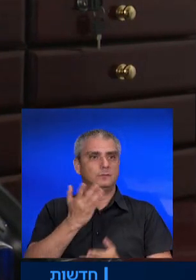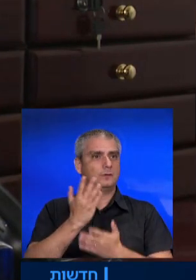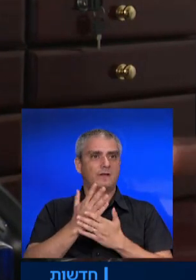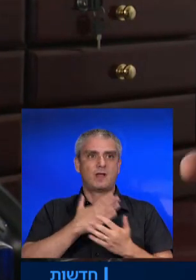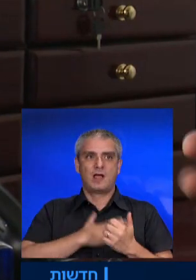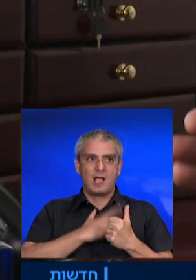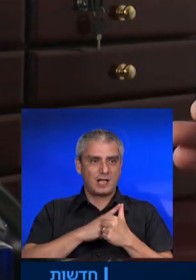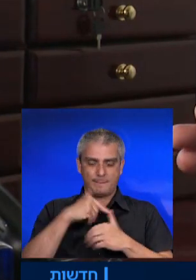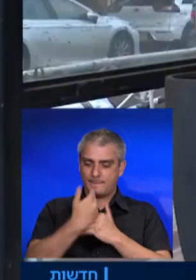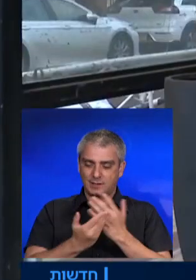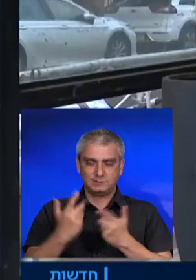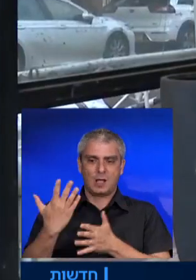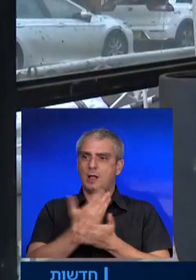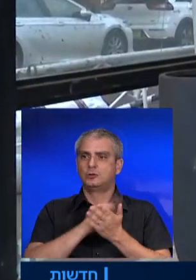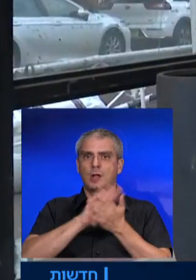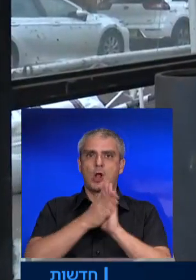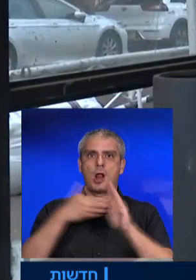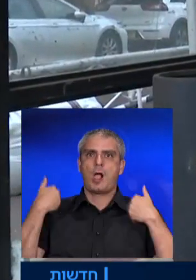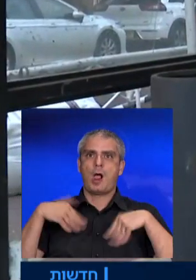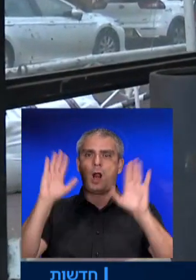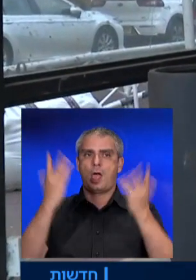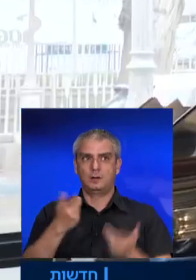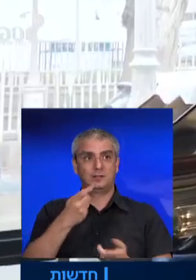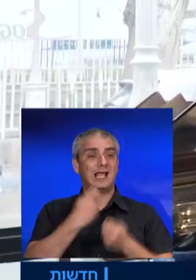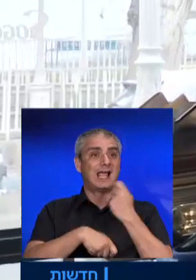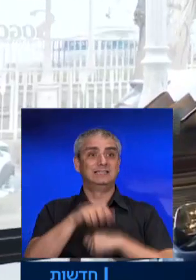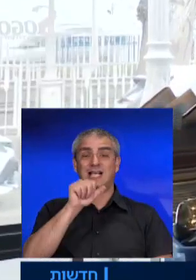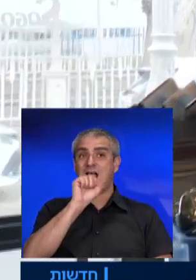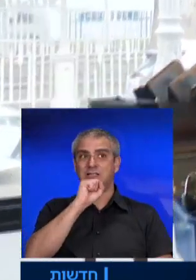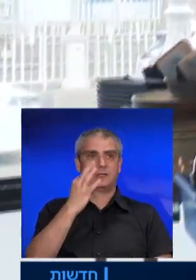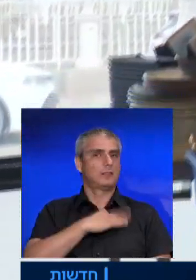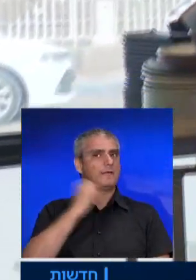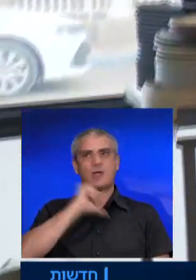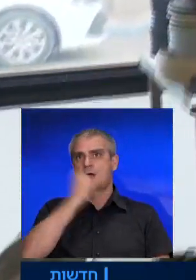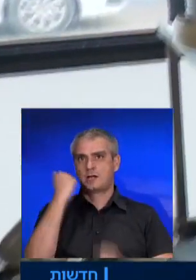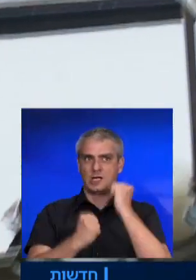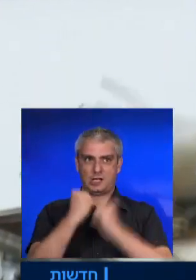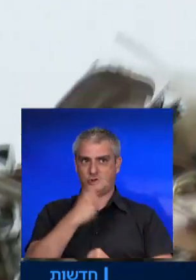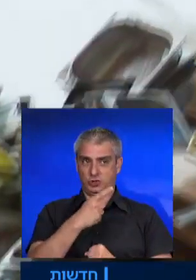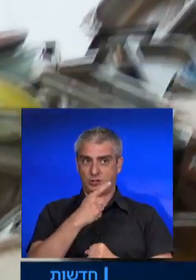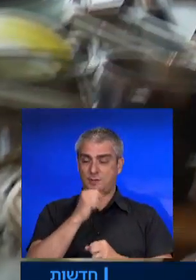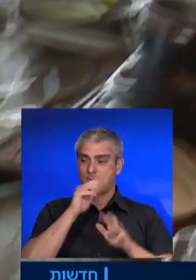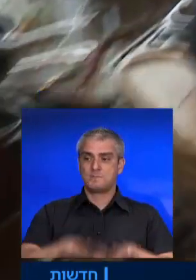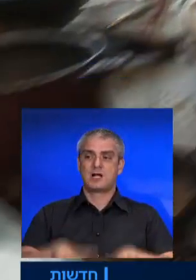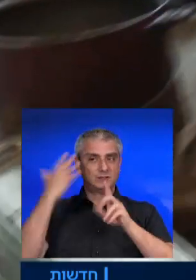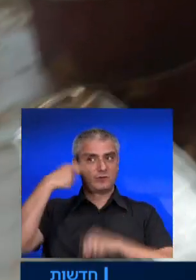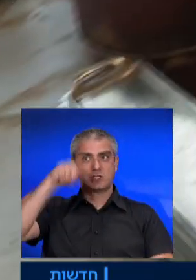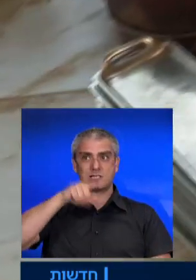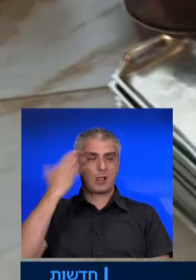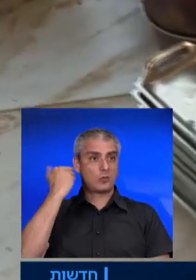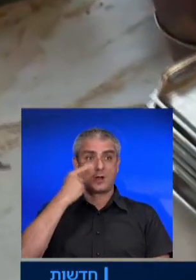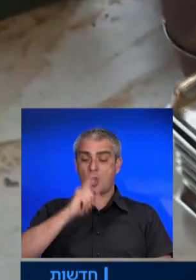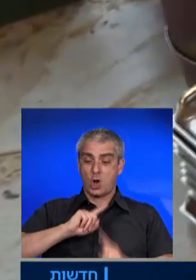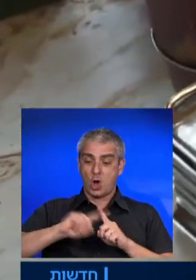את הפרנסה, איבדו את ההכנסות. העסק של אסי נפגע באופן הקשה ביותר בהצפות בינואר. חודש עבר